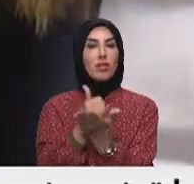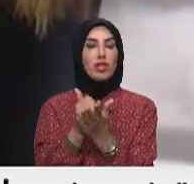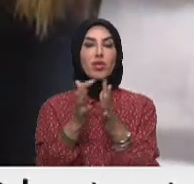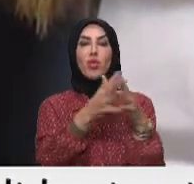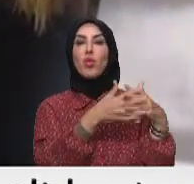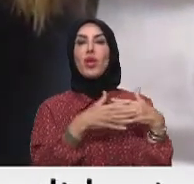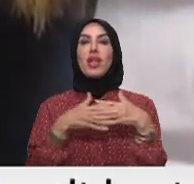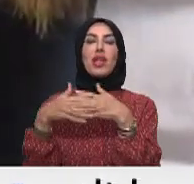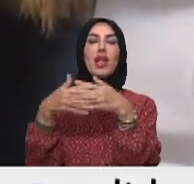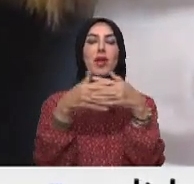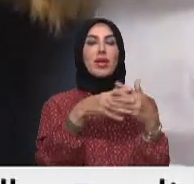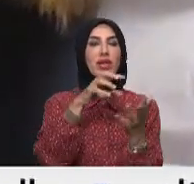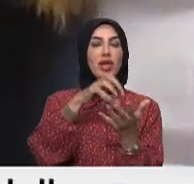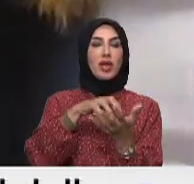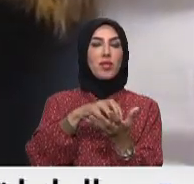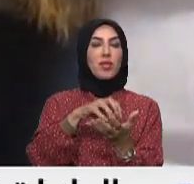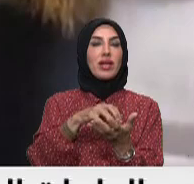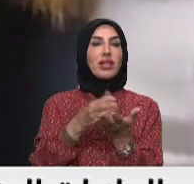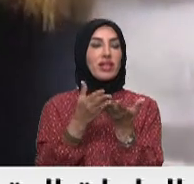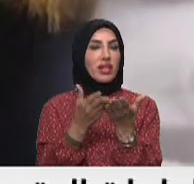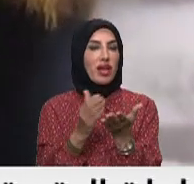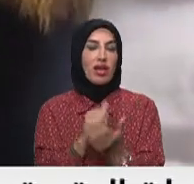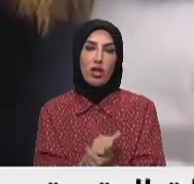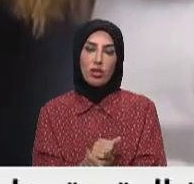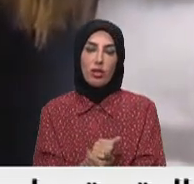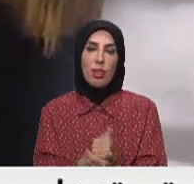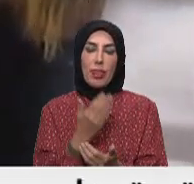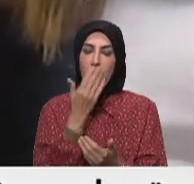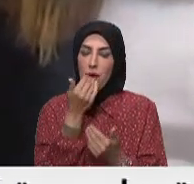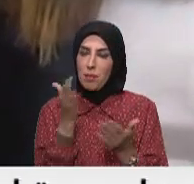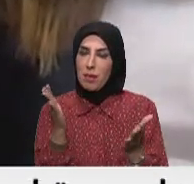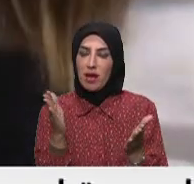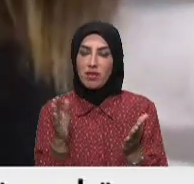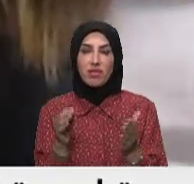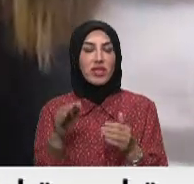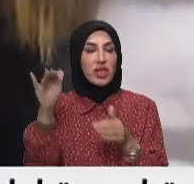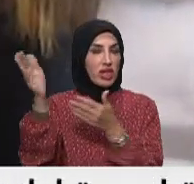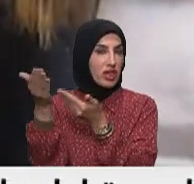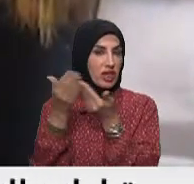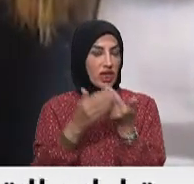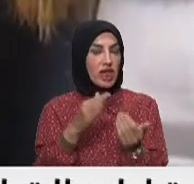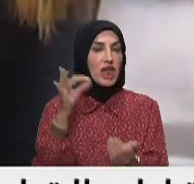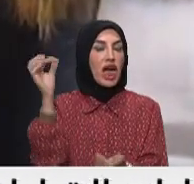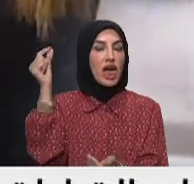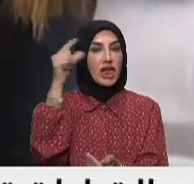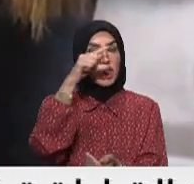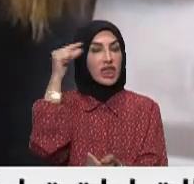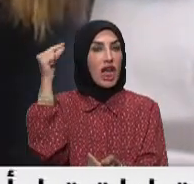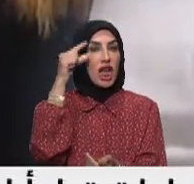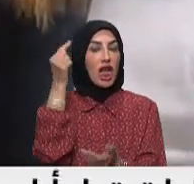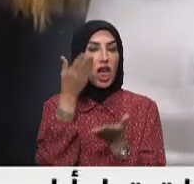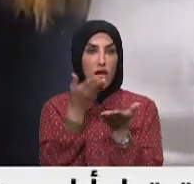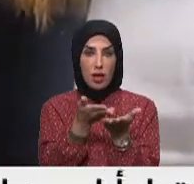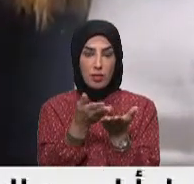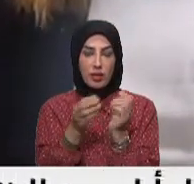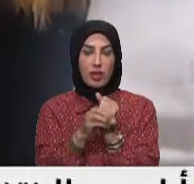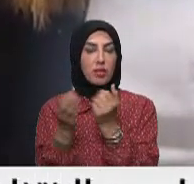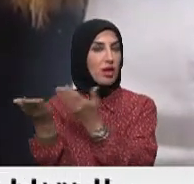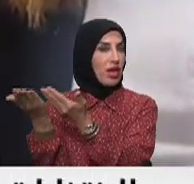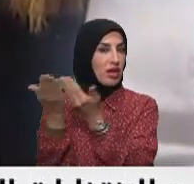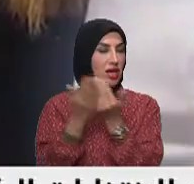الخاص لمنطقة الشرق الأوسط أموس هوكشتاين لن يأتي إلى تل أبيب إلا إذا كان بحوزته